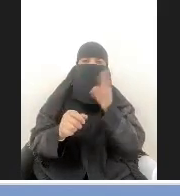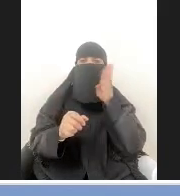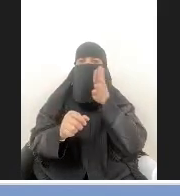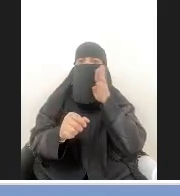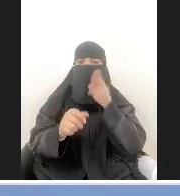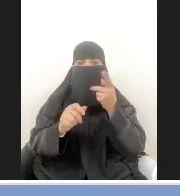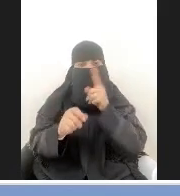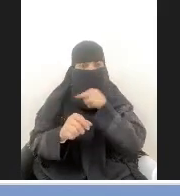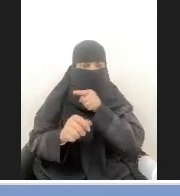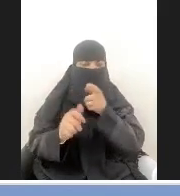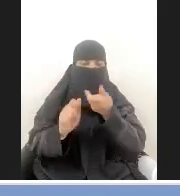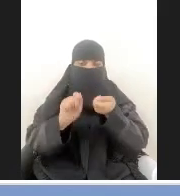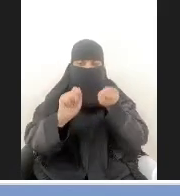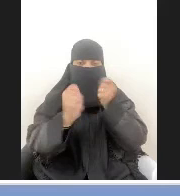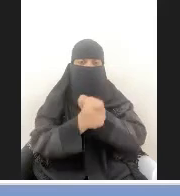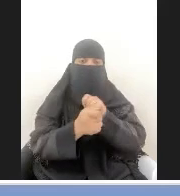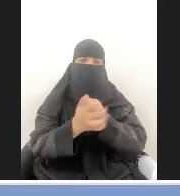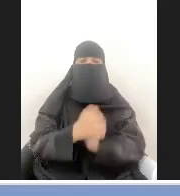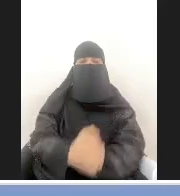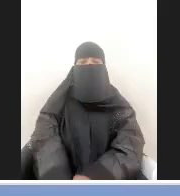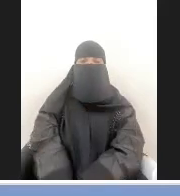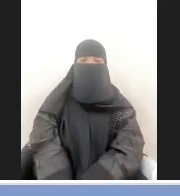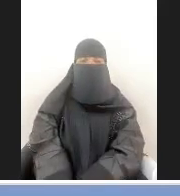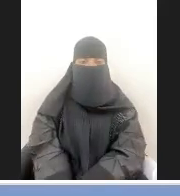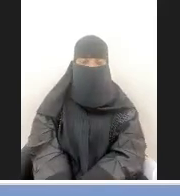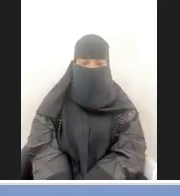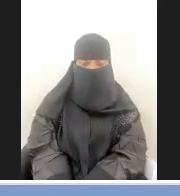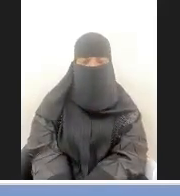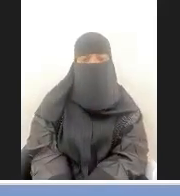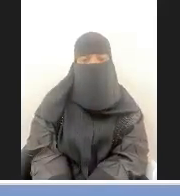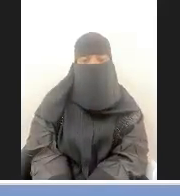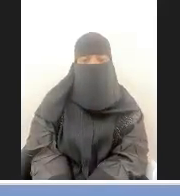نظرتنا لعملية تعليمية عامة.